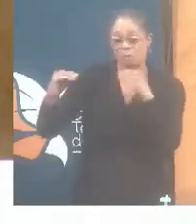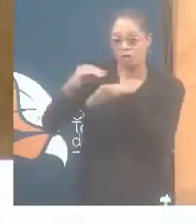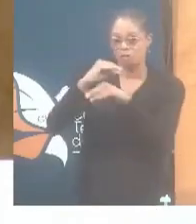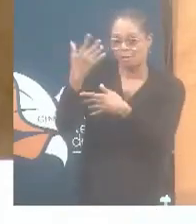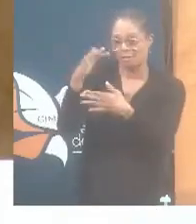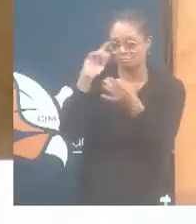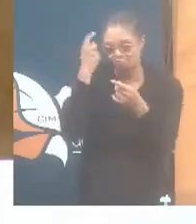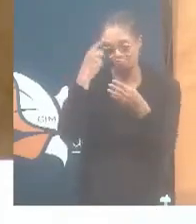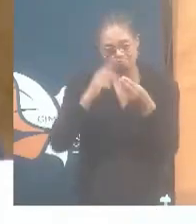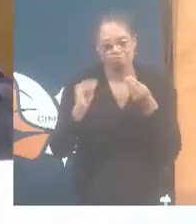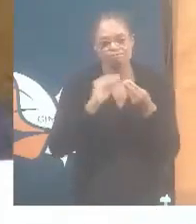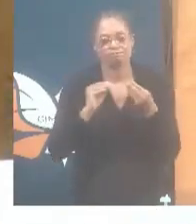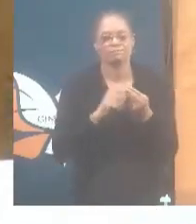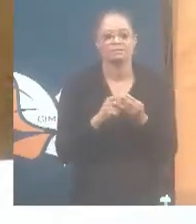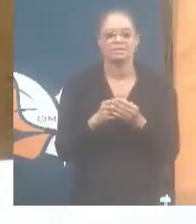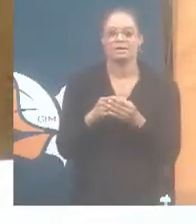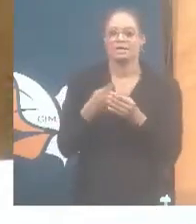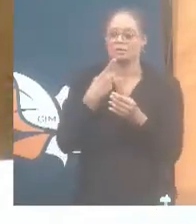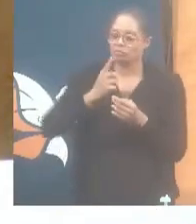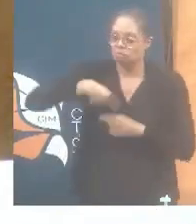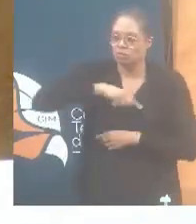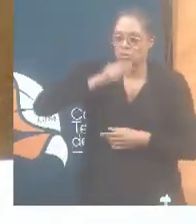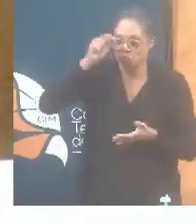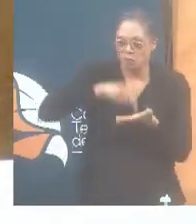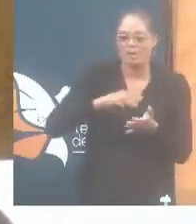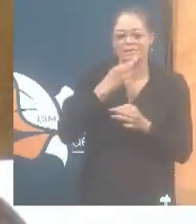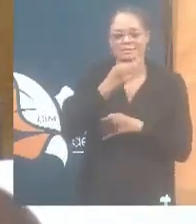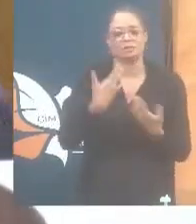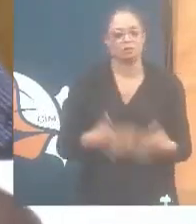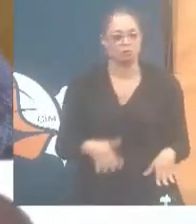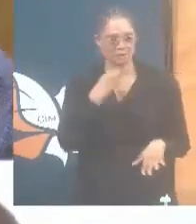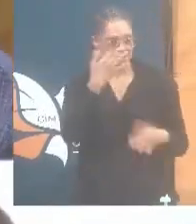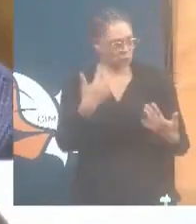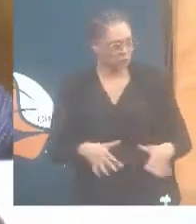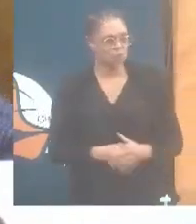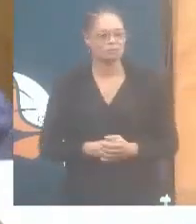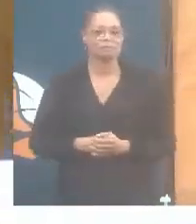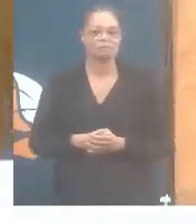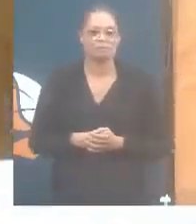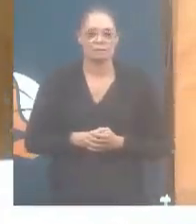martiniquais. Merci, donc, Marius. il est de notre devoir de le dire et je tenais à le signaler. Merci. Merci. Merci.